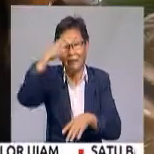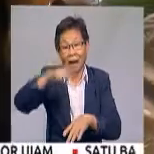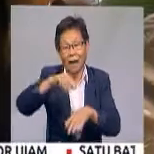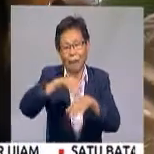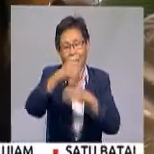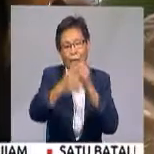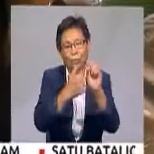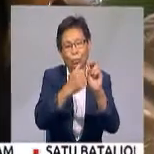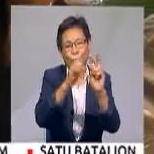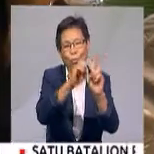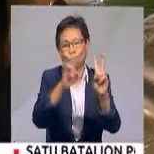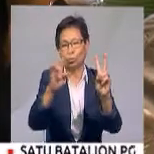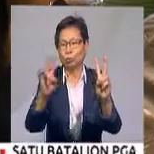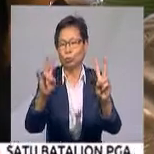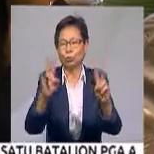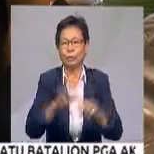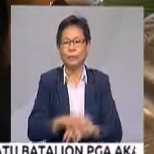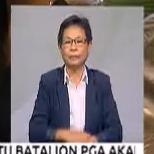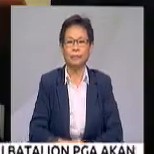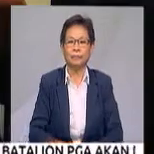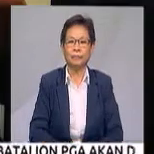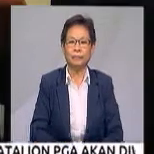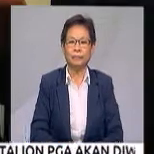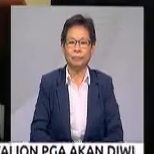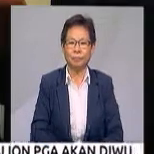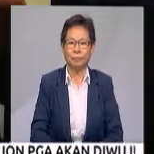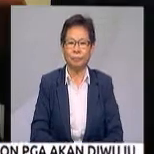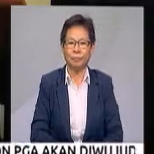pada 2007.